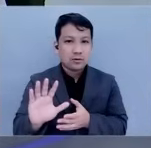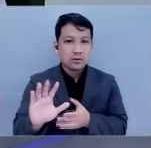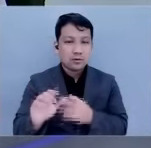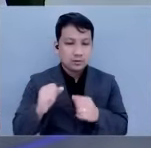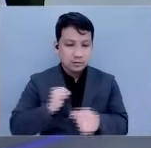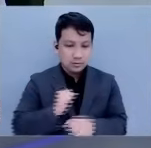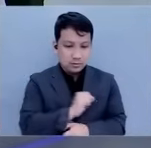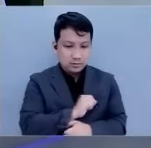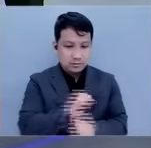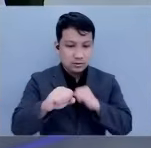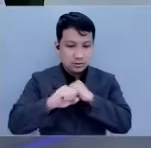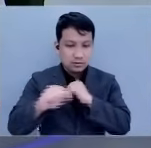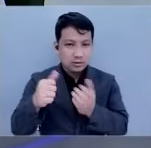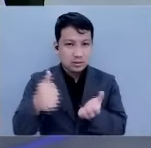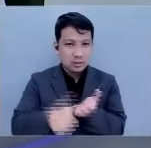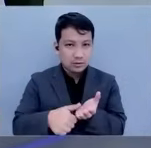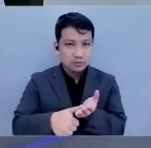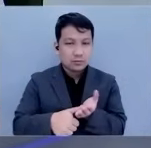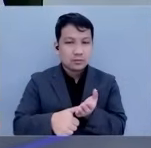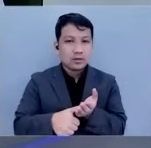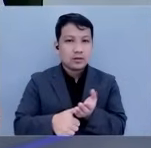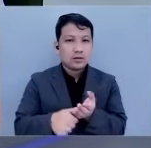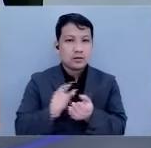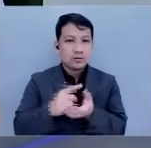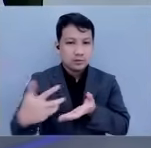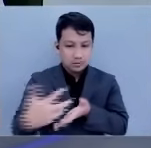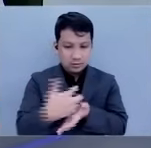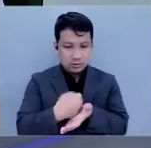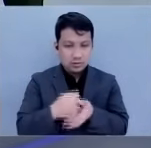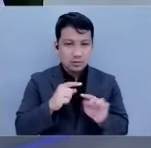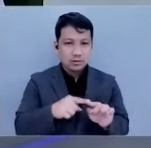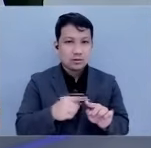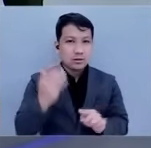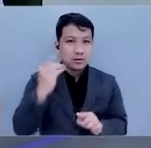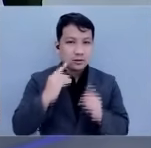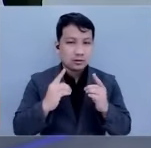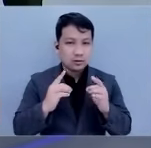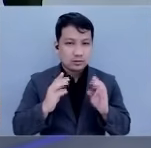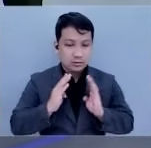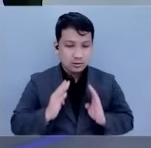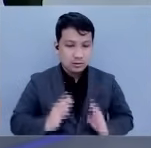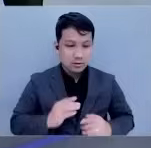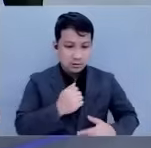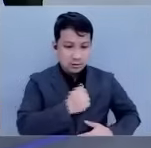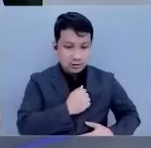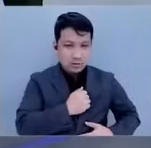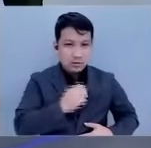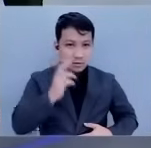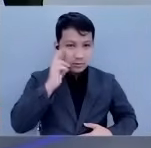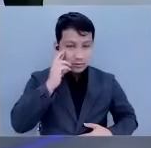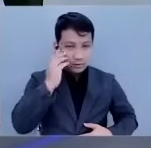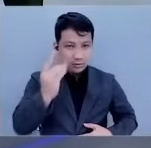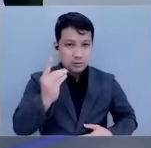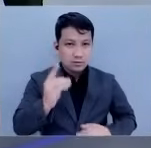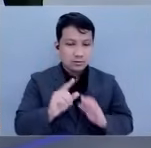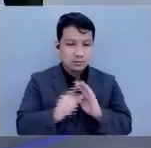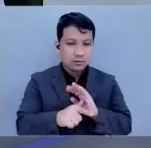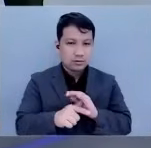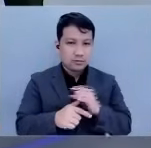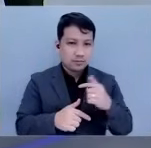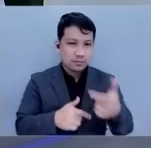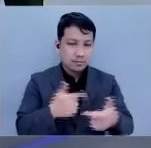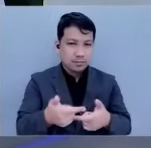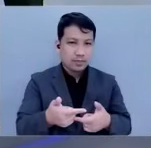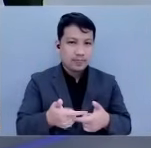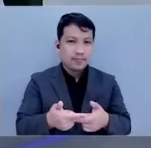campaign noong taong ding iyon. Ang kanyang kolektor daw ay ang driver bodyguard niyang si Ronnie Dayan. Kalaunan, pinagpiesta ni